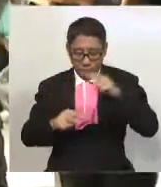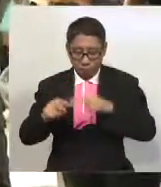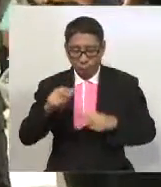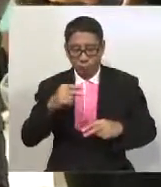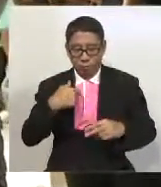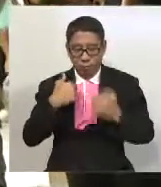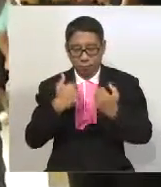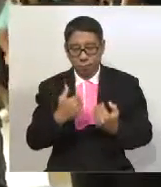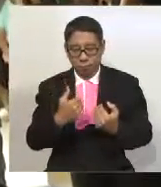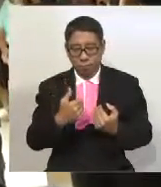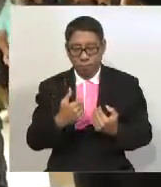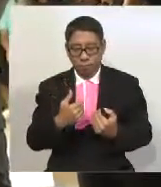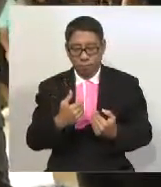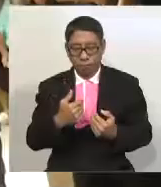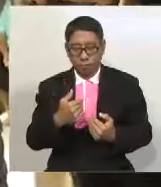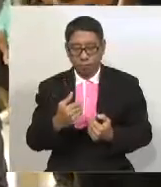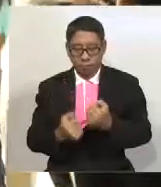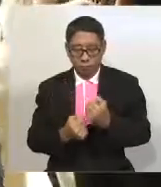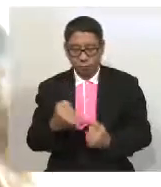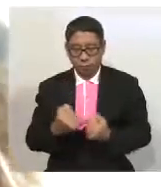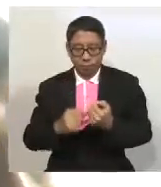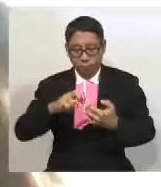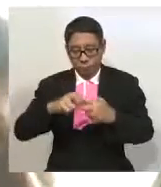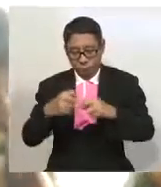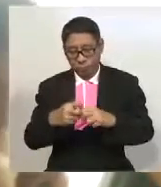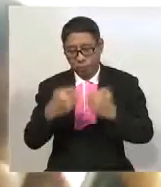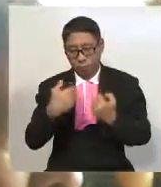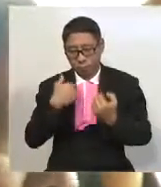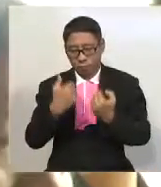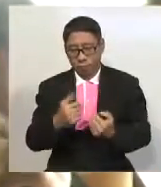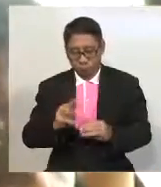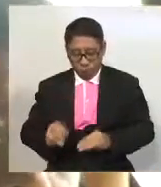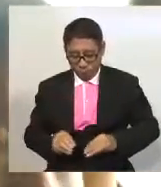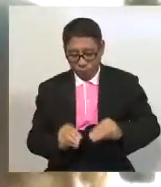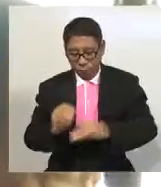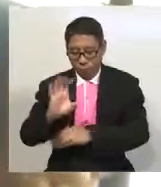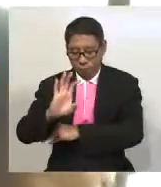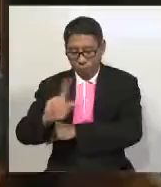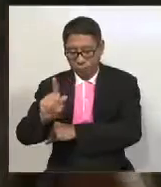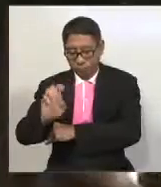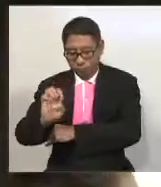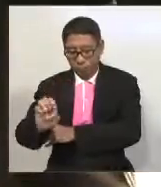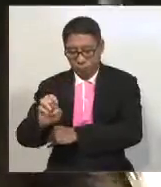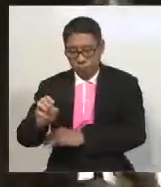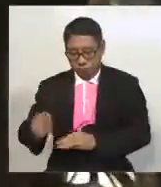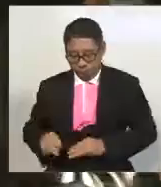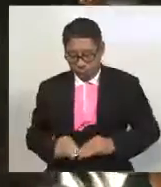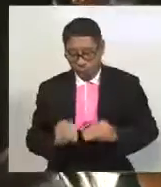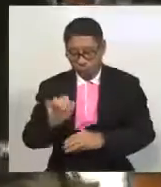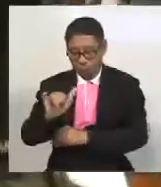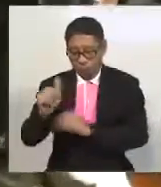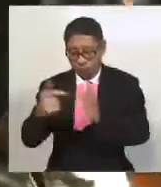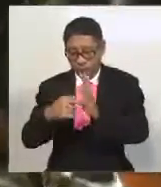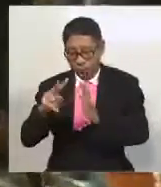ะก็คือนั่งรถไปตรวจสภาพปัญหาพื้นที่ที่บริเวณแม่น้ำชีและนำลำน้ำยัง